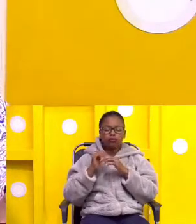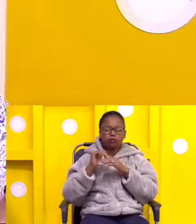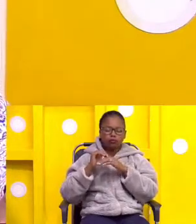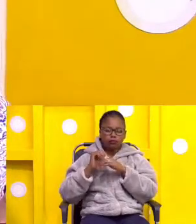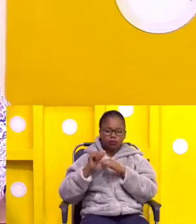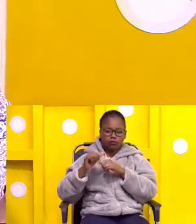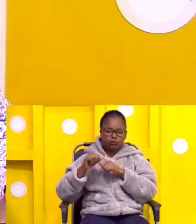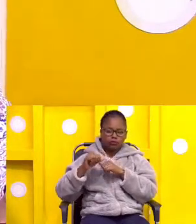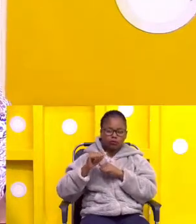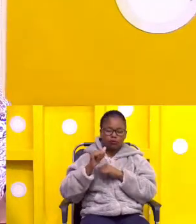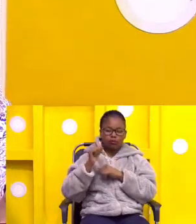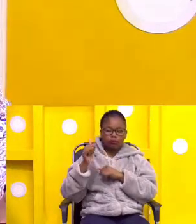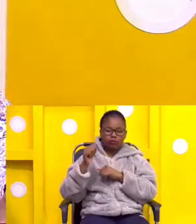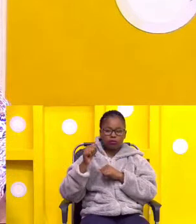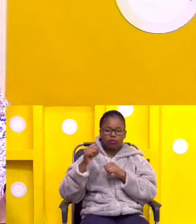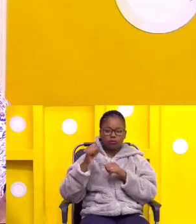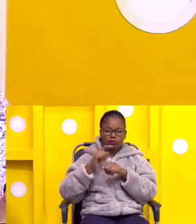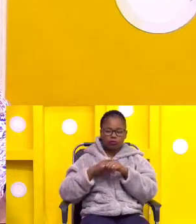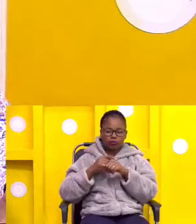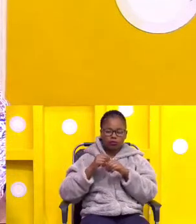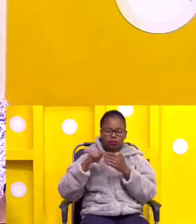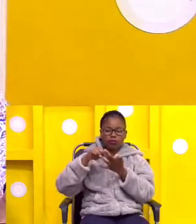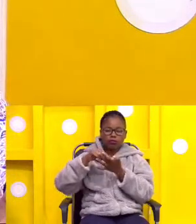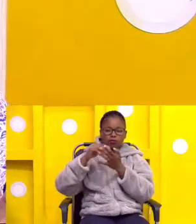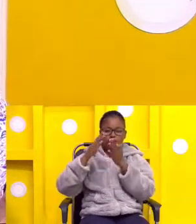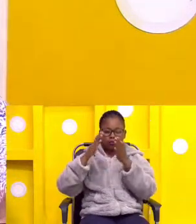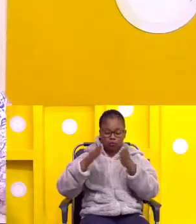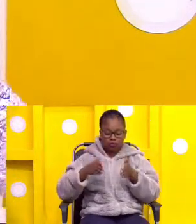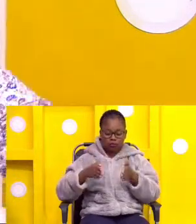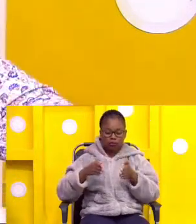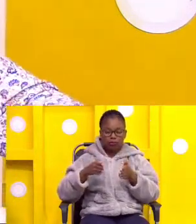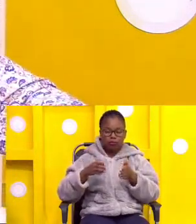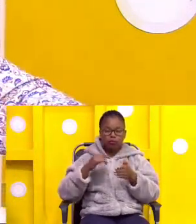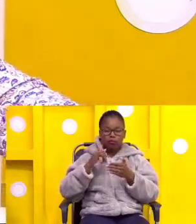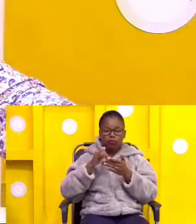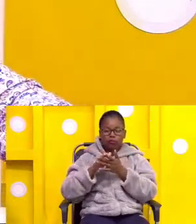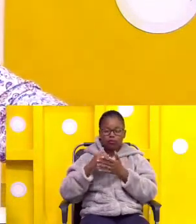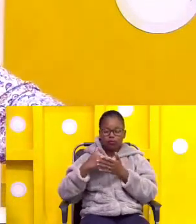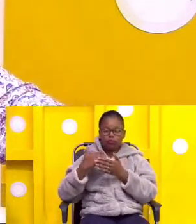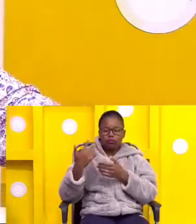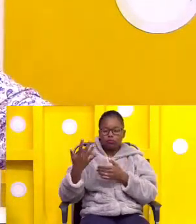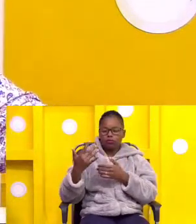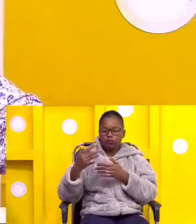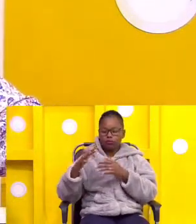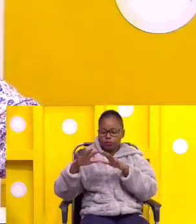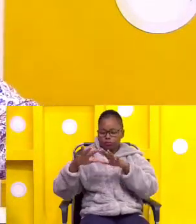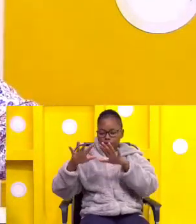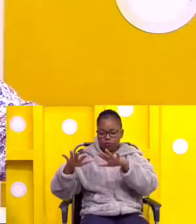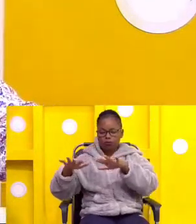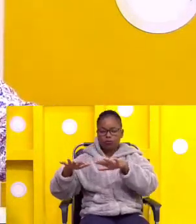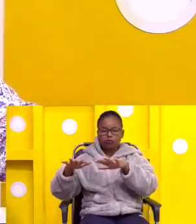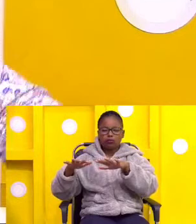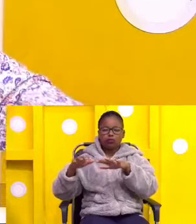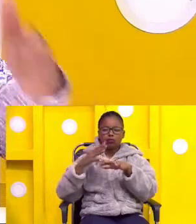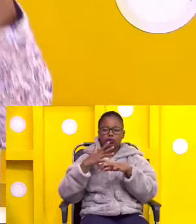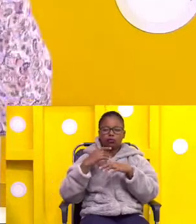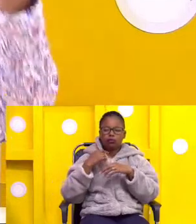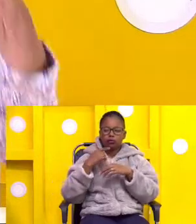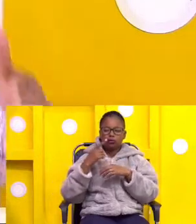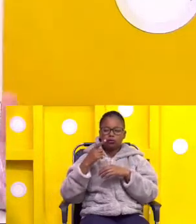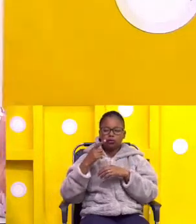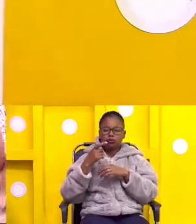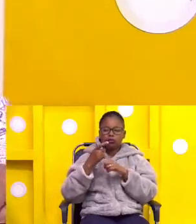liyaku. Game ya gotiri mudo karoga mogu. Oigene nida igire ile Jesu Kristo mulo waga imoko.